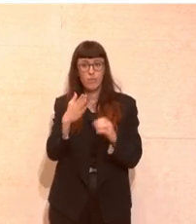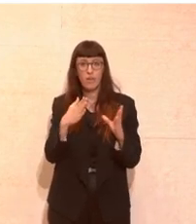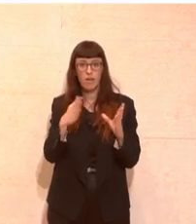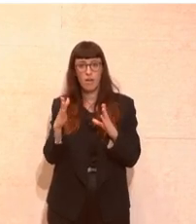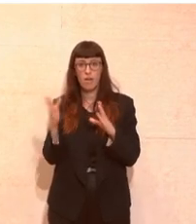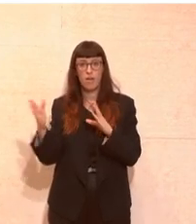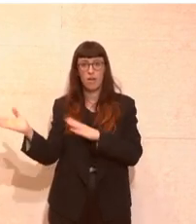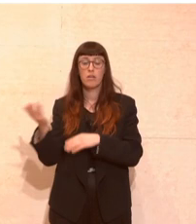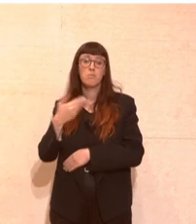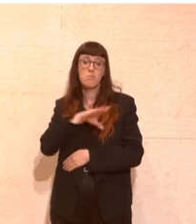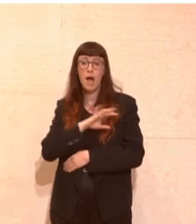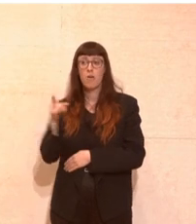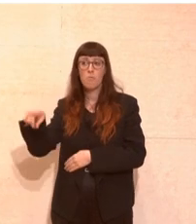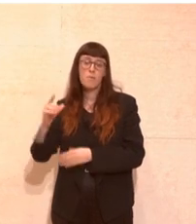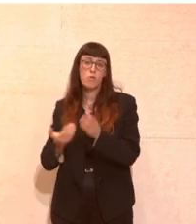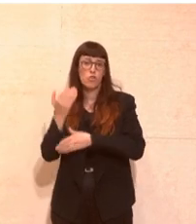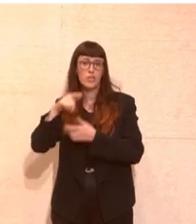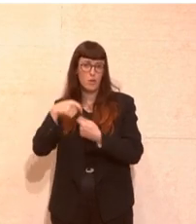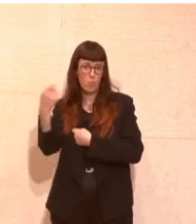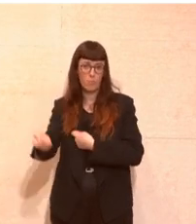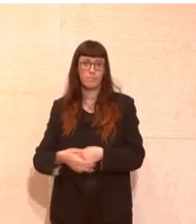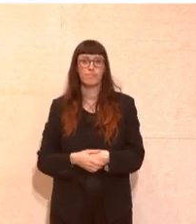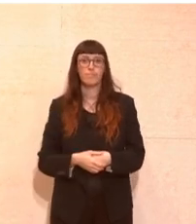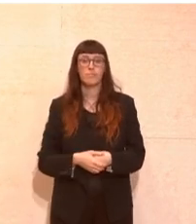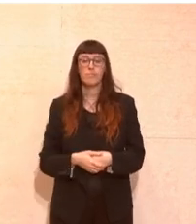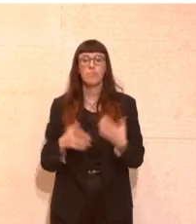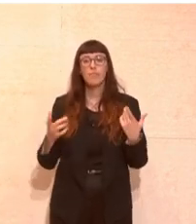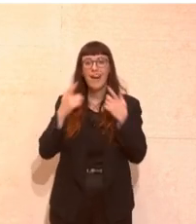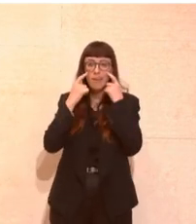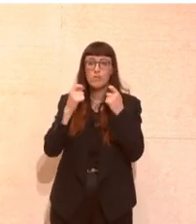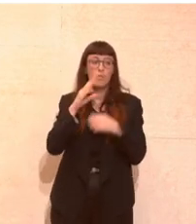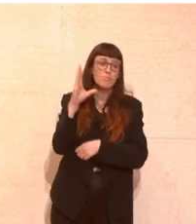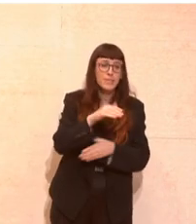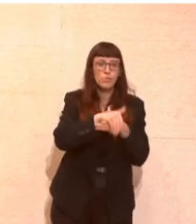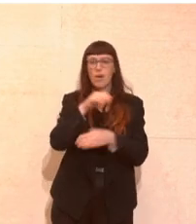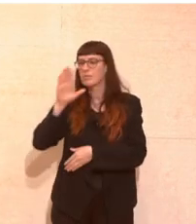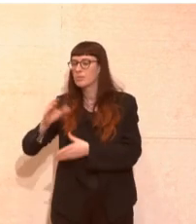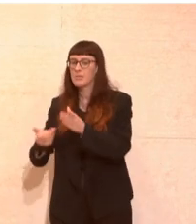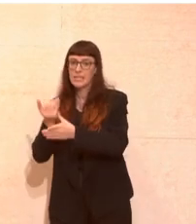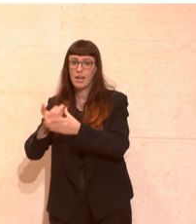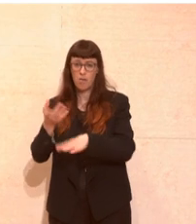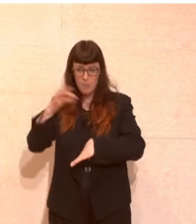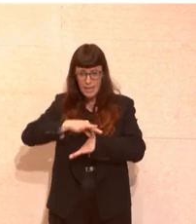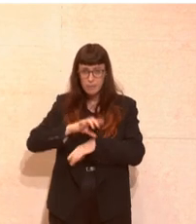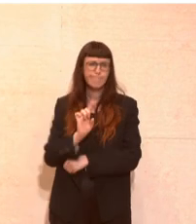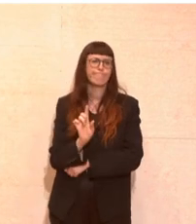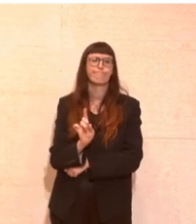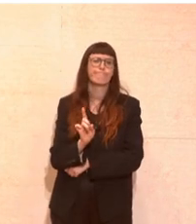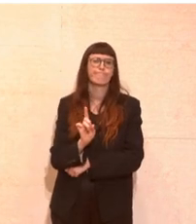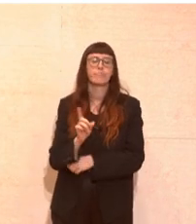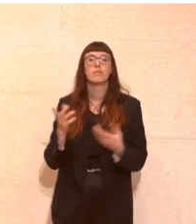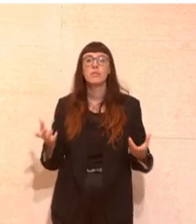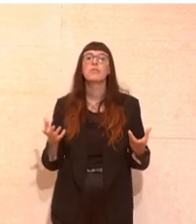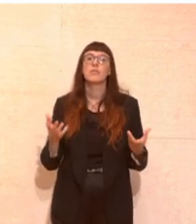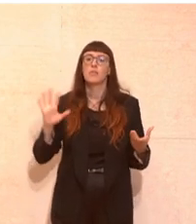facilement. Alors, ce n'est pas du tout une pathologie d'être du soir ou du matin, mais beaucoup d'études et donc sur les grands